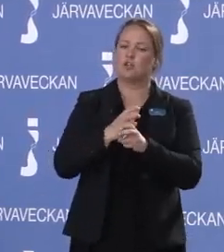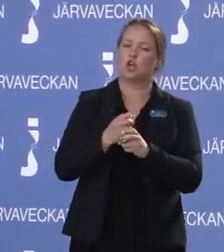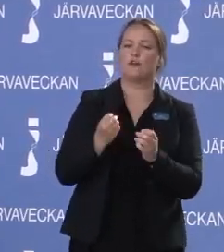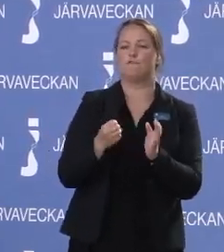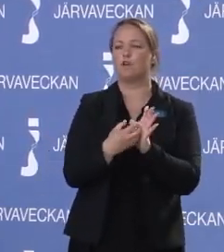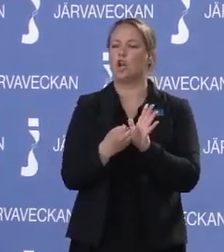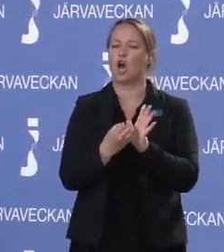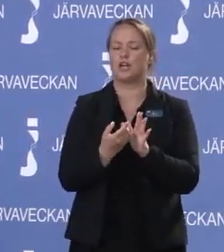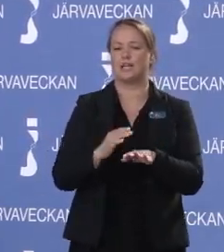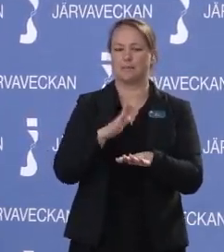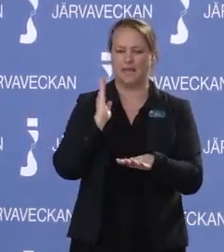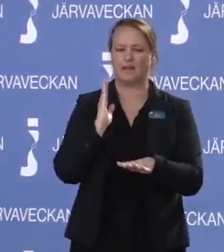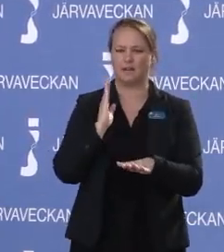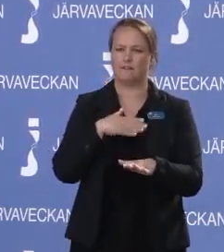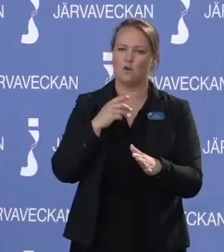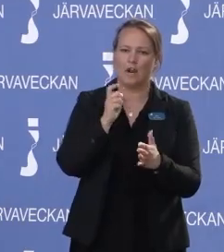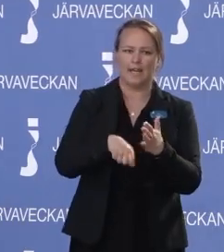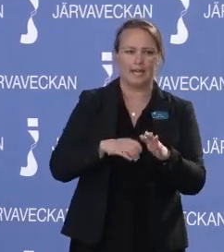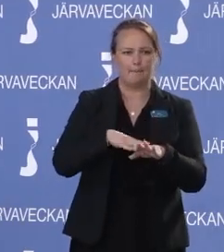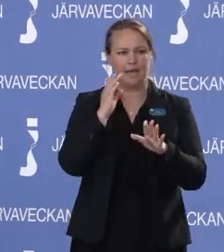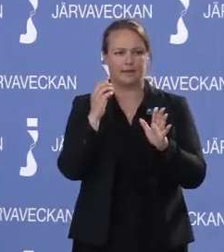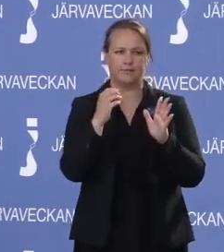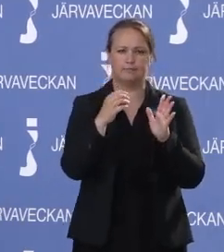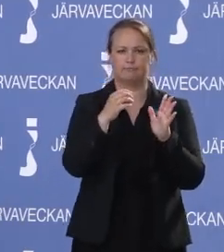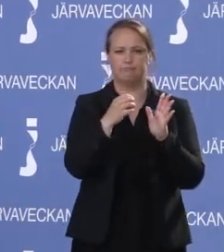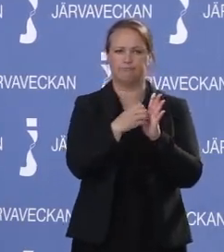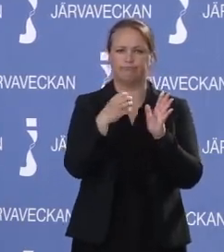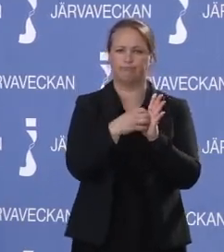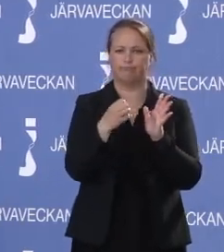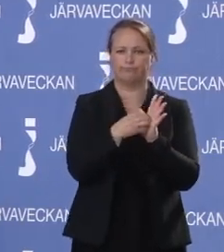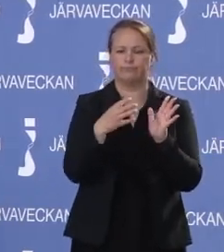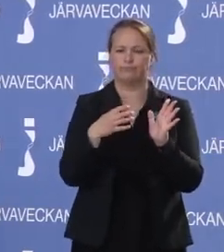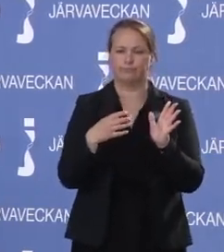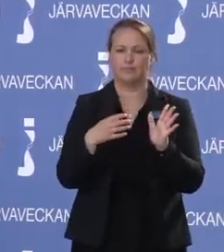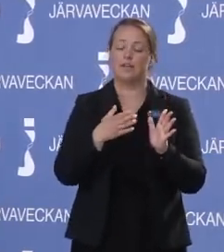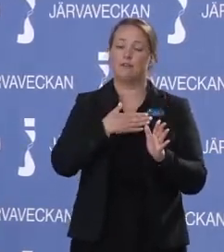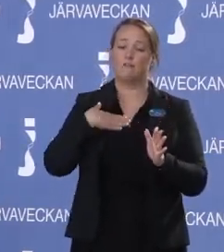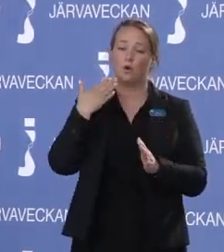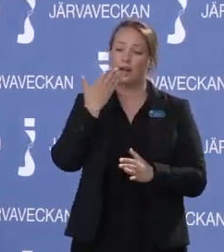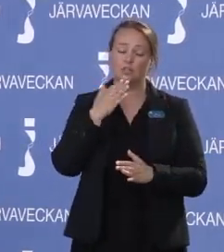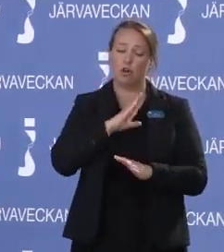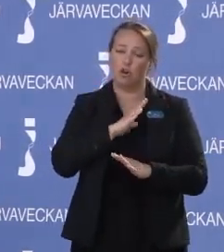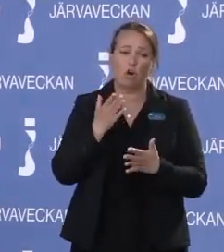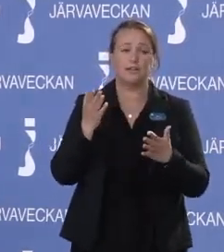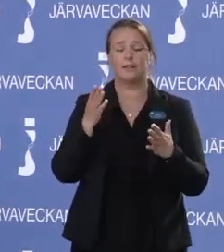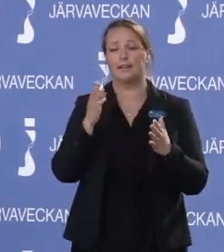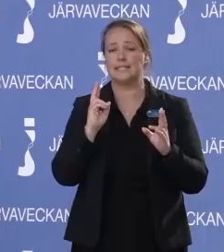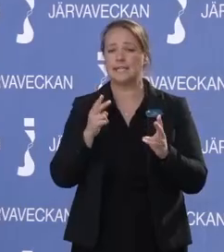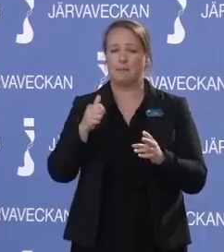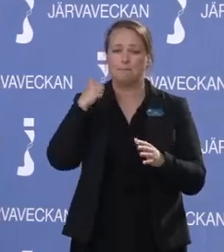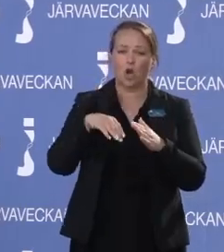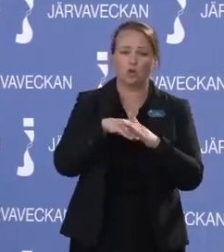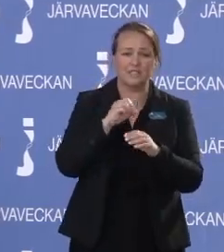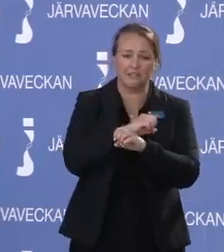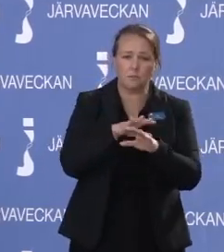våra artiklar och liksom videos för att våra läsare har inte alltid samma